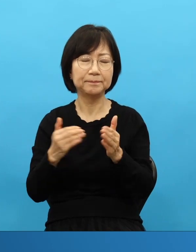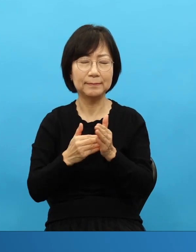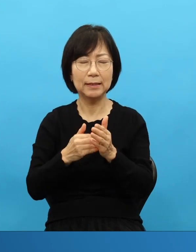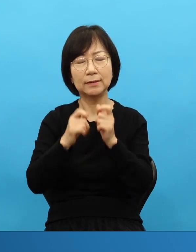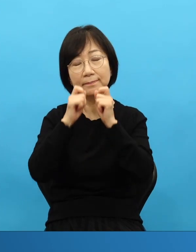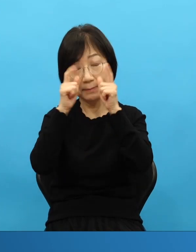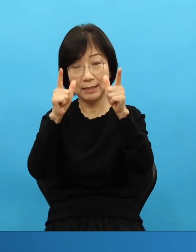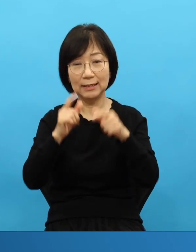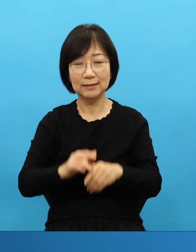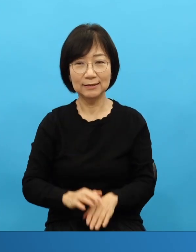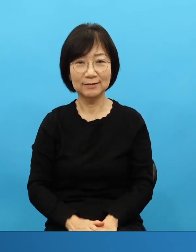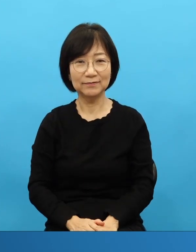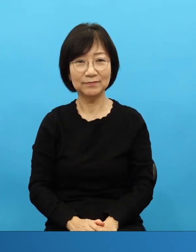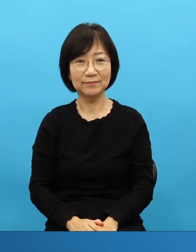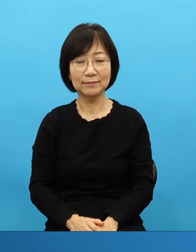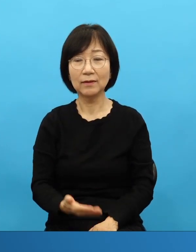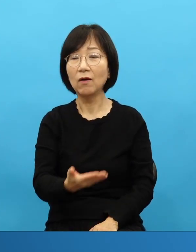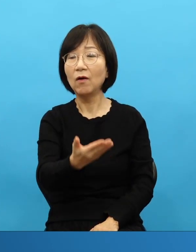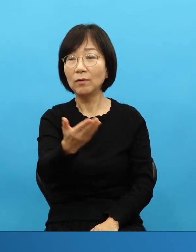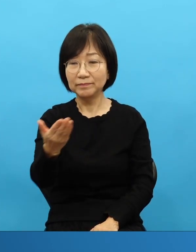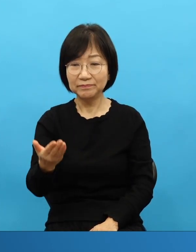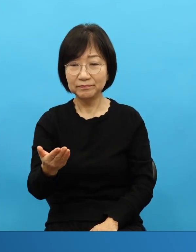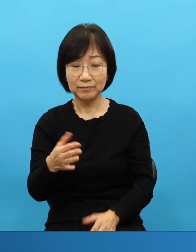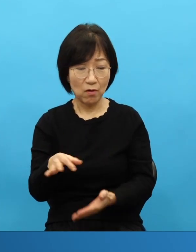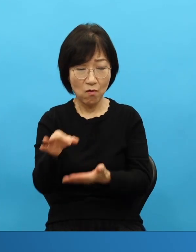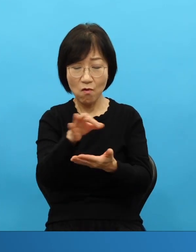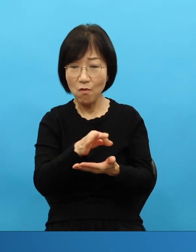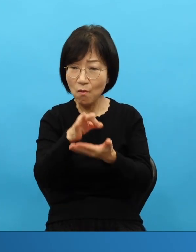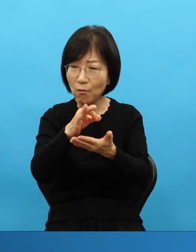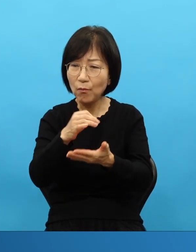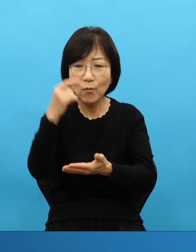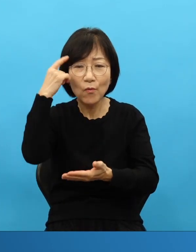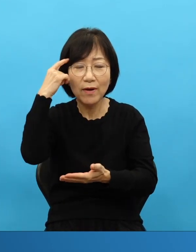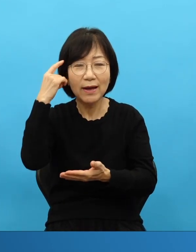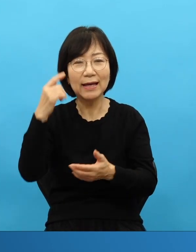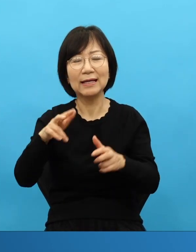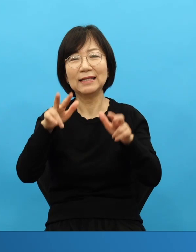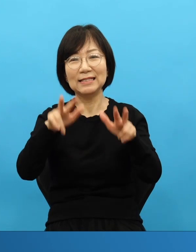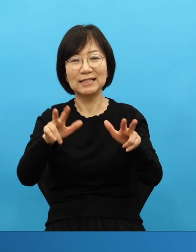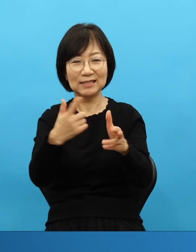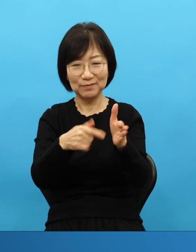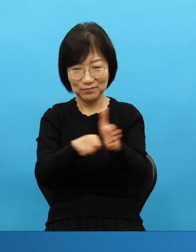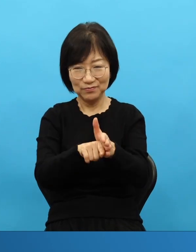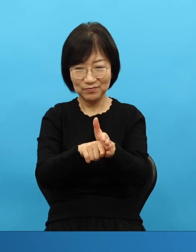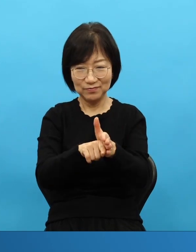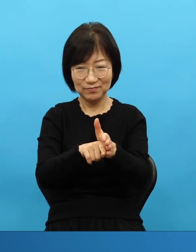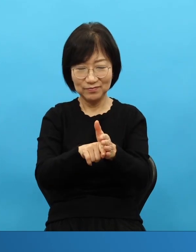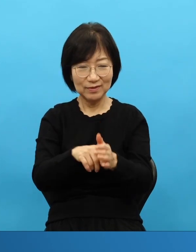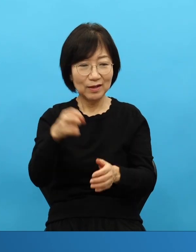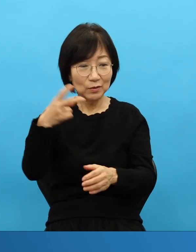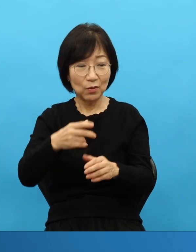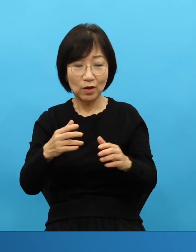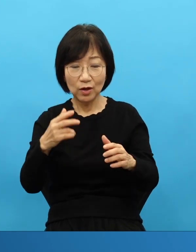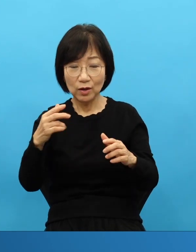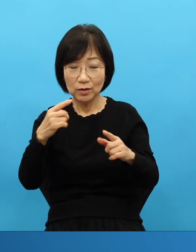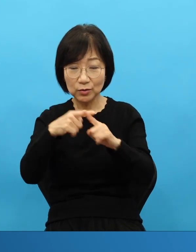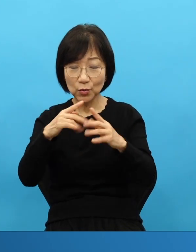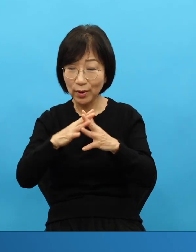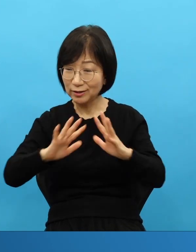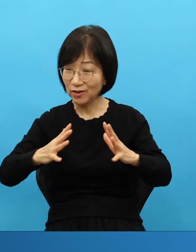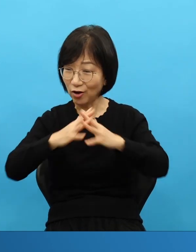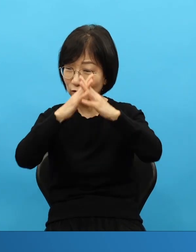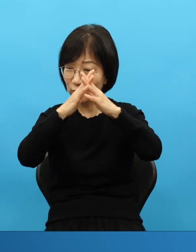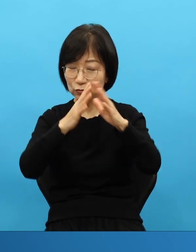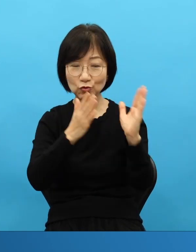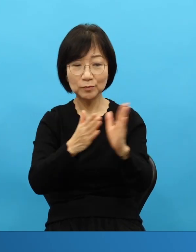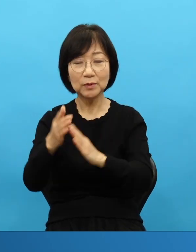헌금합니까? Why do we give offering? 이때를 위하여. It's for a time such as this. 왜 성전 준비한 거예요? Why 이때를 we 위하여. prepare the temple is for a 다 time